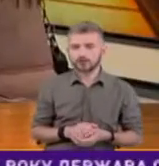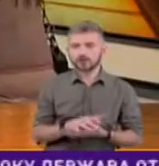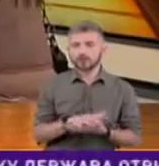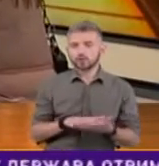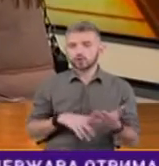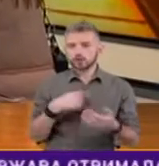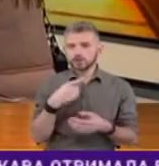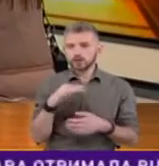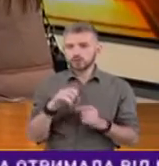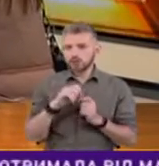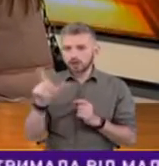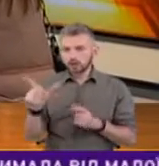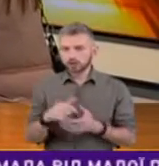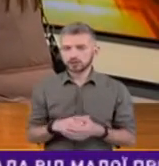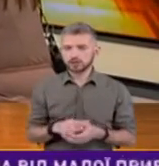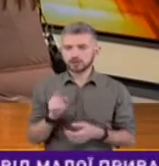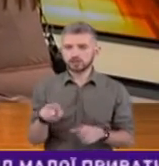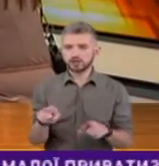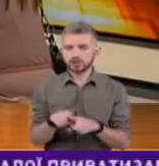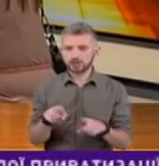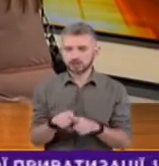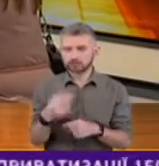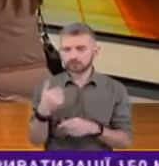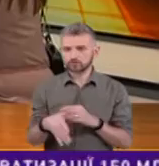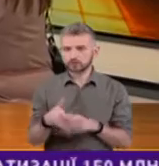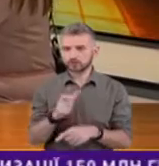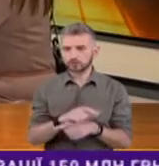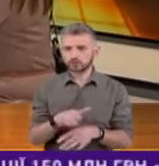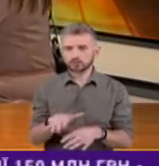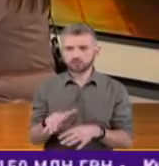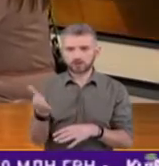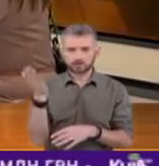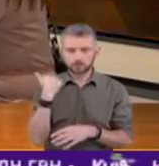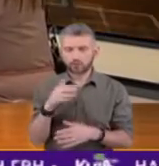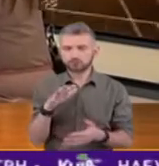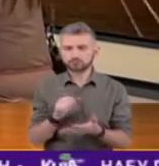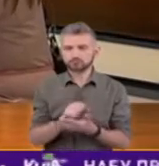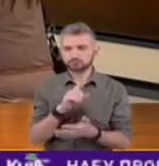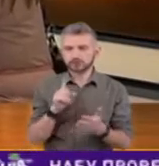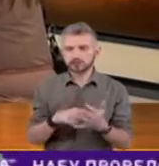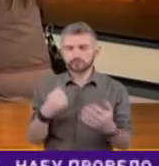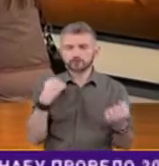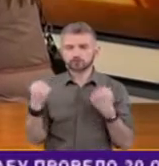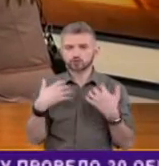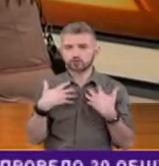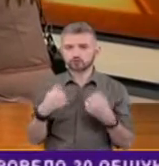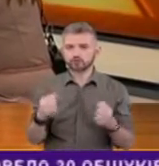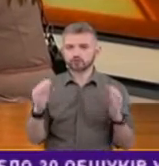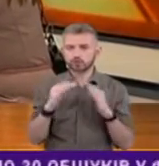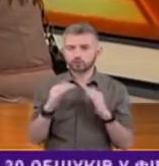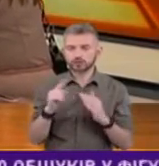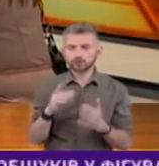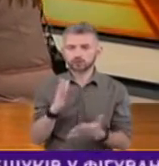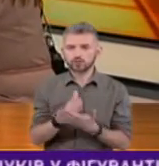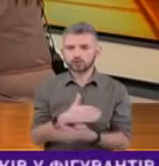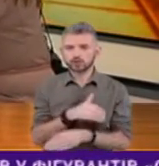Продовжимо говорити про Райдужний. Ви так само вже досить велику кількість часу опікуєтеся питанням фізкультурно-оздоровчого комплексу, який знаходиться